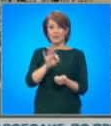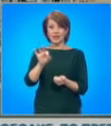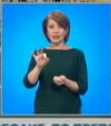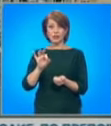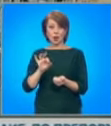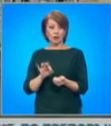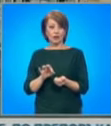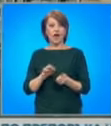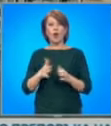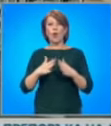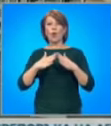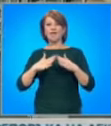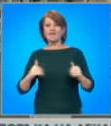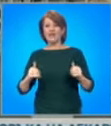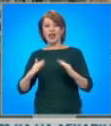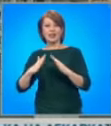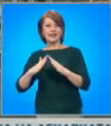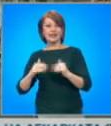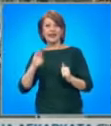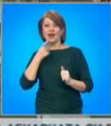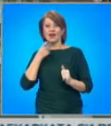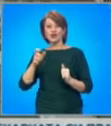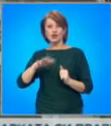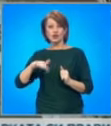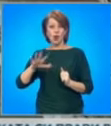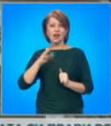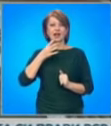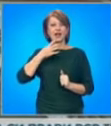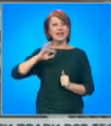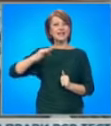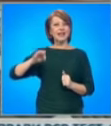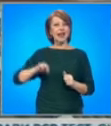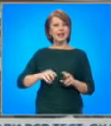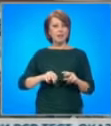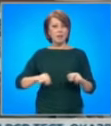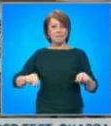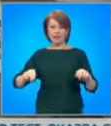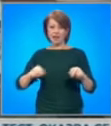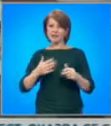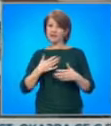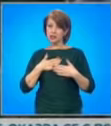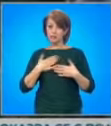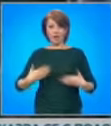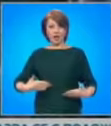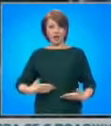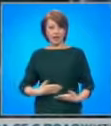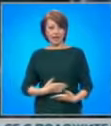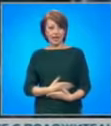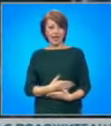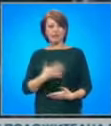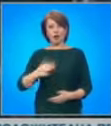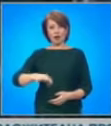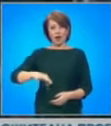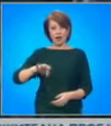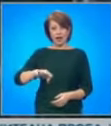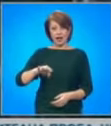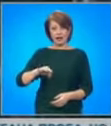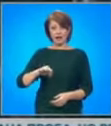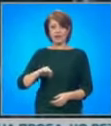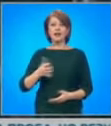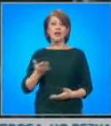Около вилните зони на Варна или в, да кажем, Златни пясъци и периферията. Има интерес от клиенти, които от вътрешността